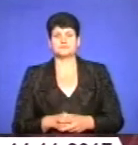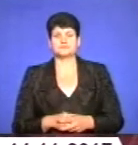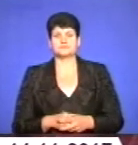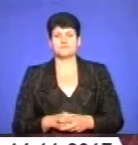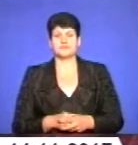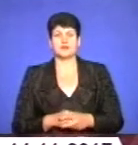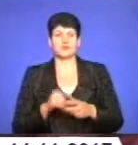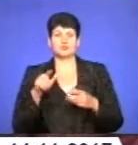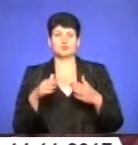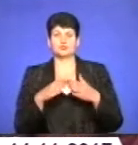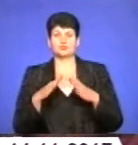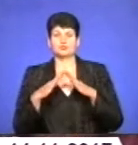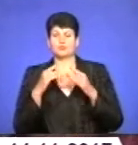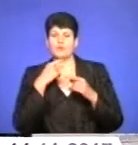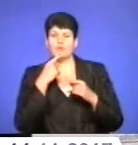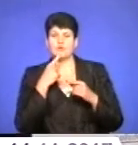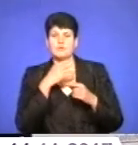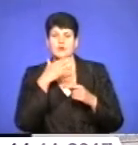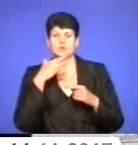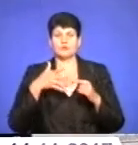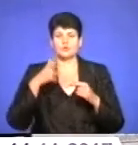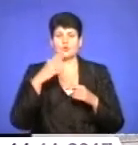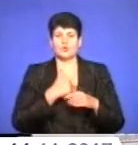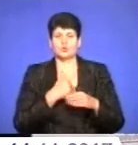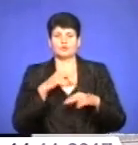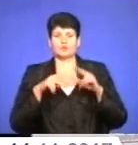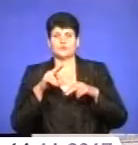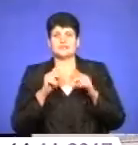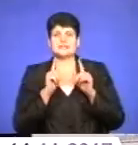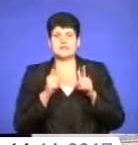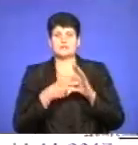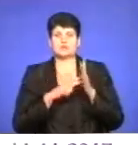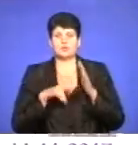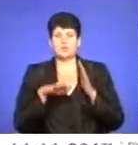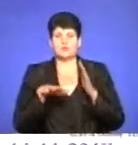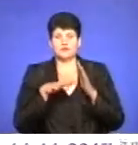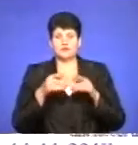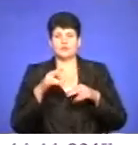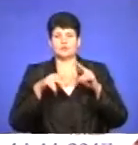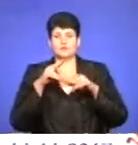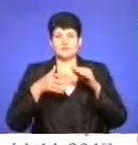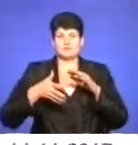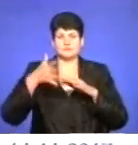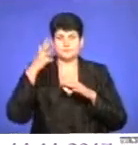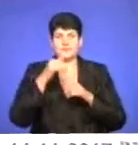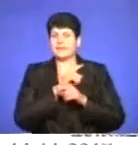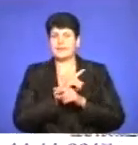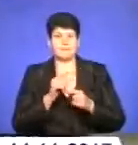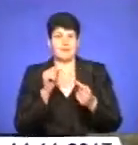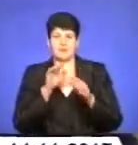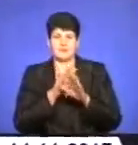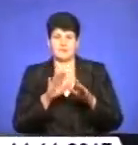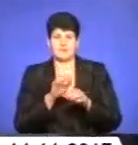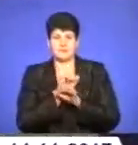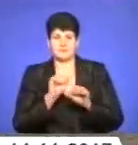Мешканці сусідніх будинків кажуть, багатоповерхівку хочуть звести на ділянці, де згідно із планом зонування зведення висотних житлових будівель не передбачене.